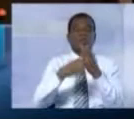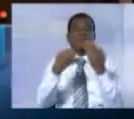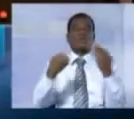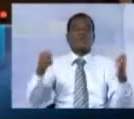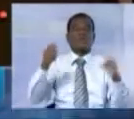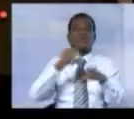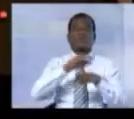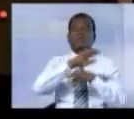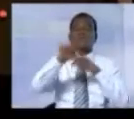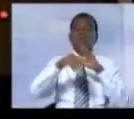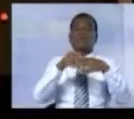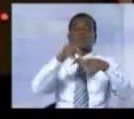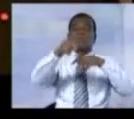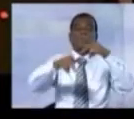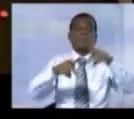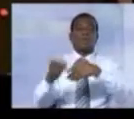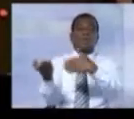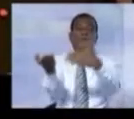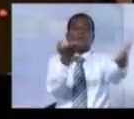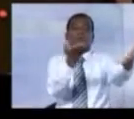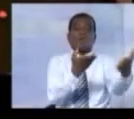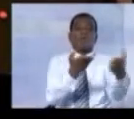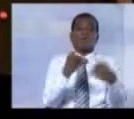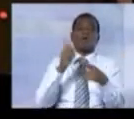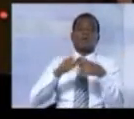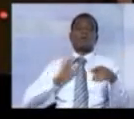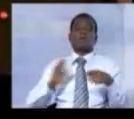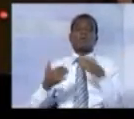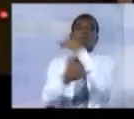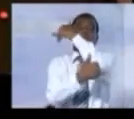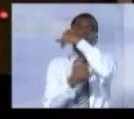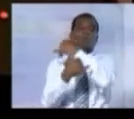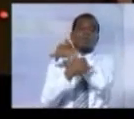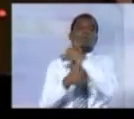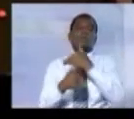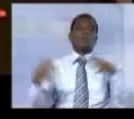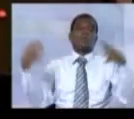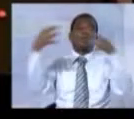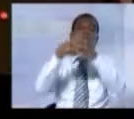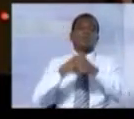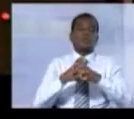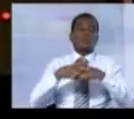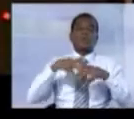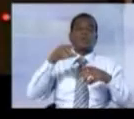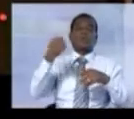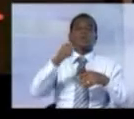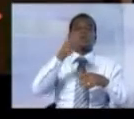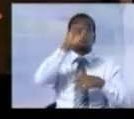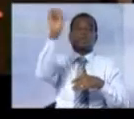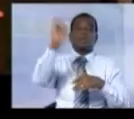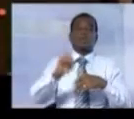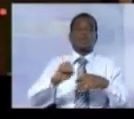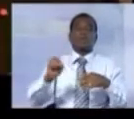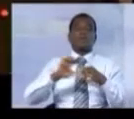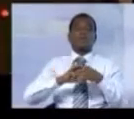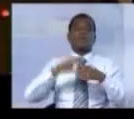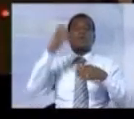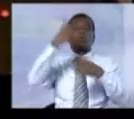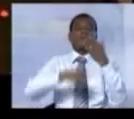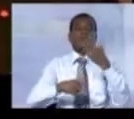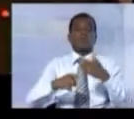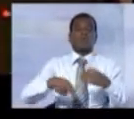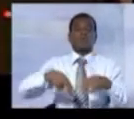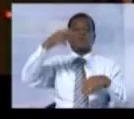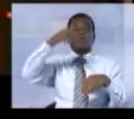à l'ensemble de la population apporte à notre pays l'unité de montre que 10% de taux de pénétration du